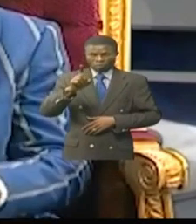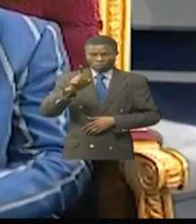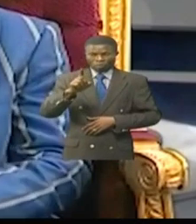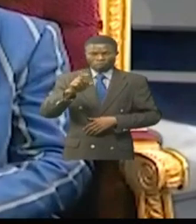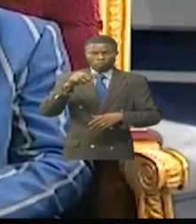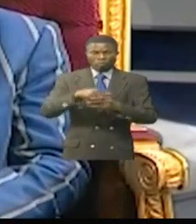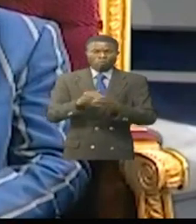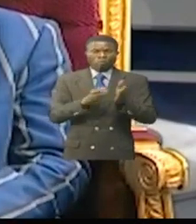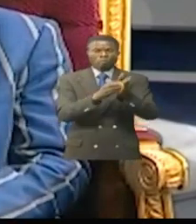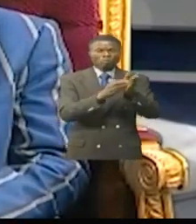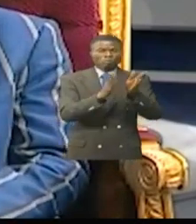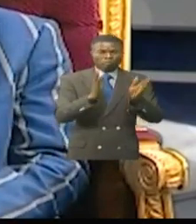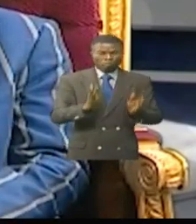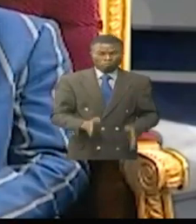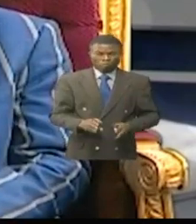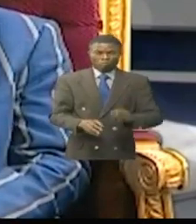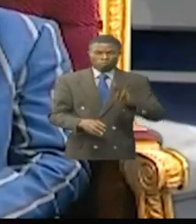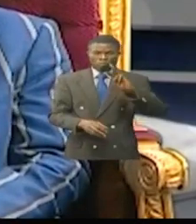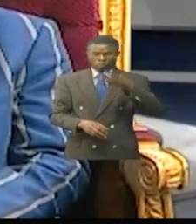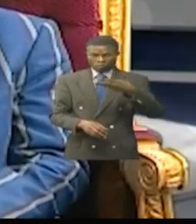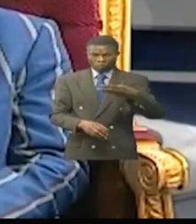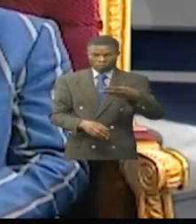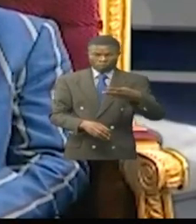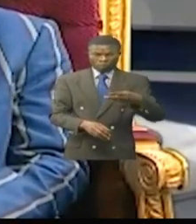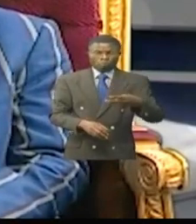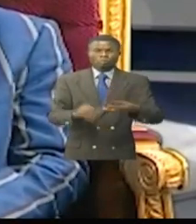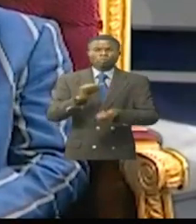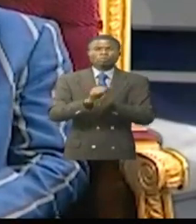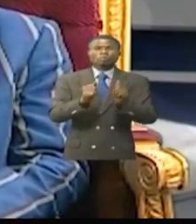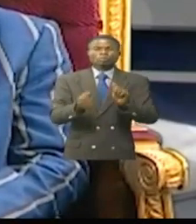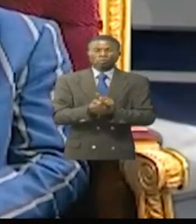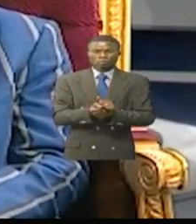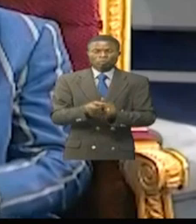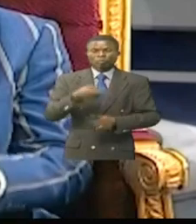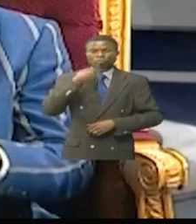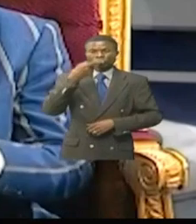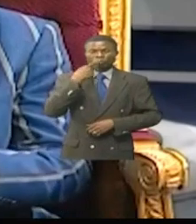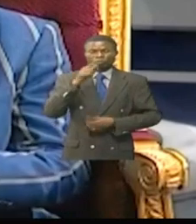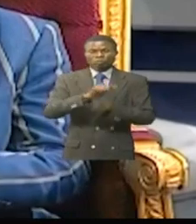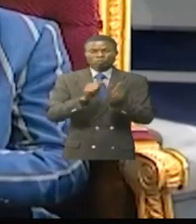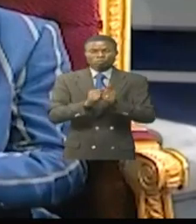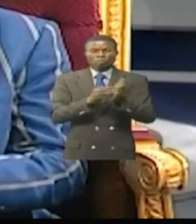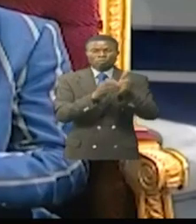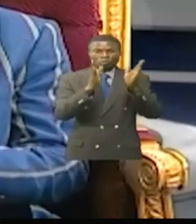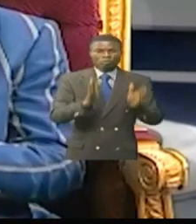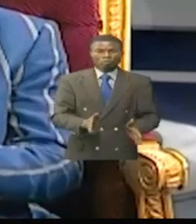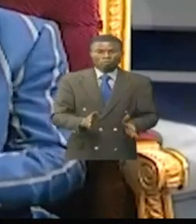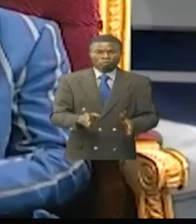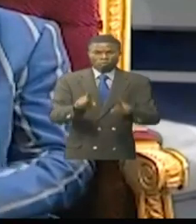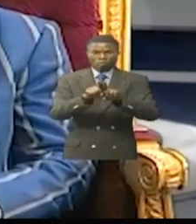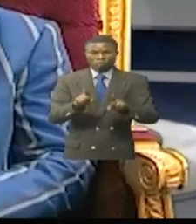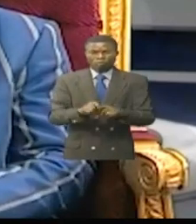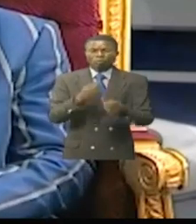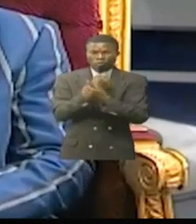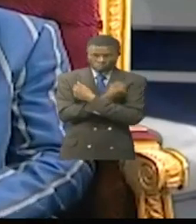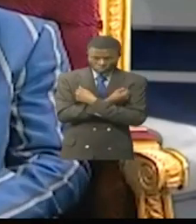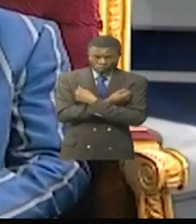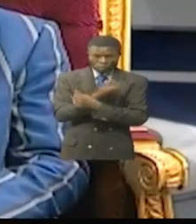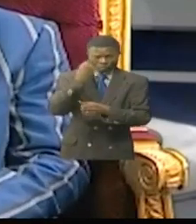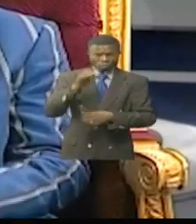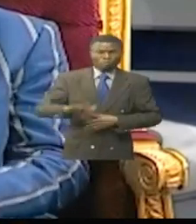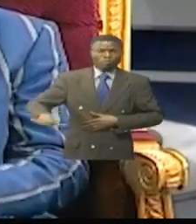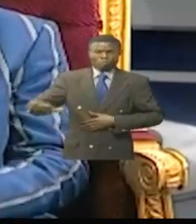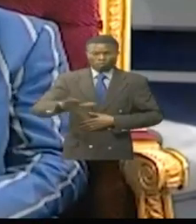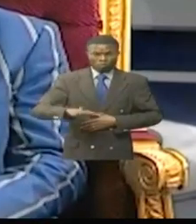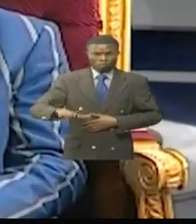le leadership. Et puis, la troisième thématique, on va parler du leader et de l'amour pour la